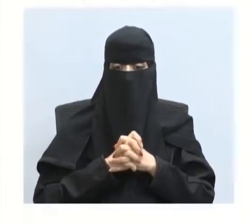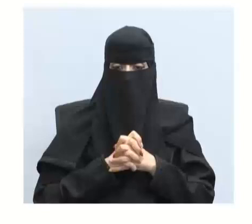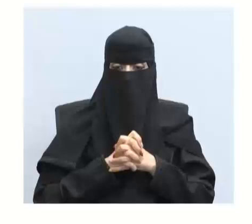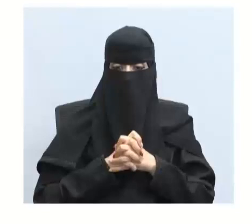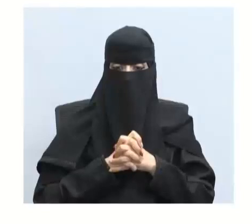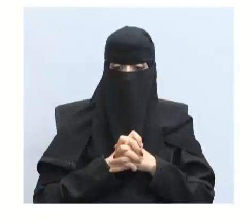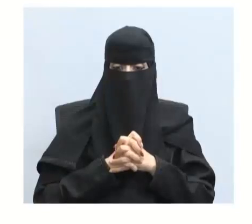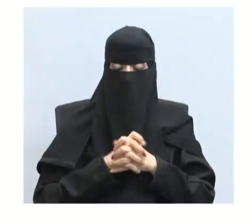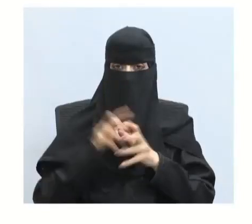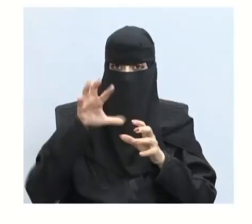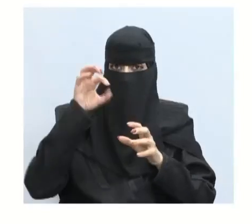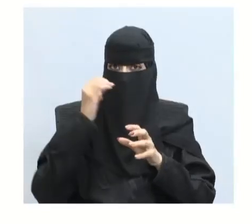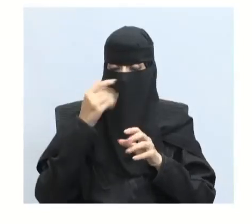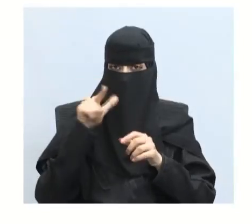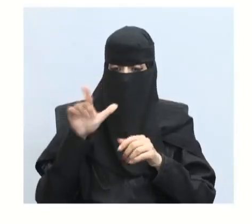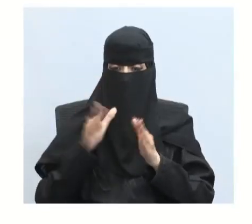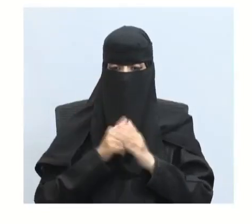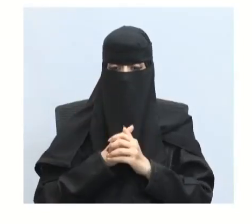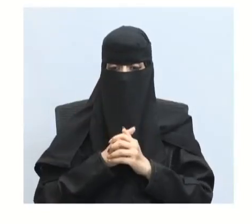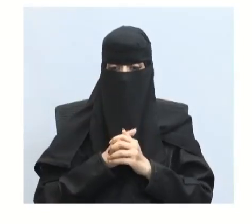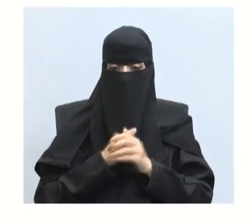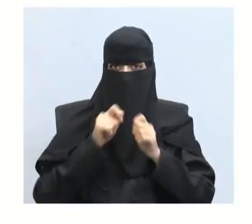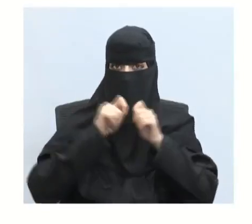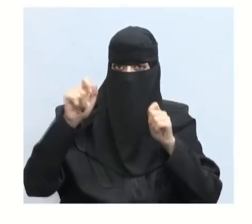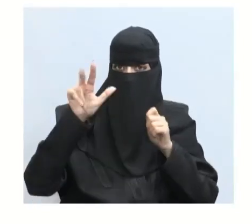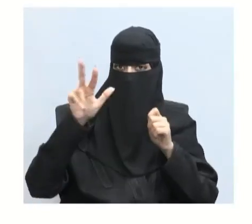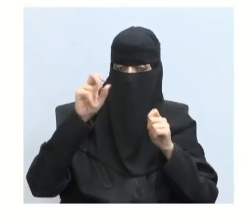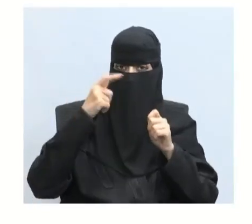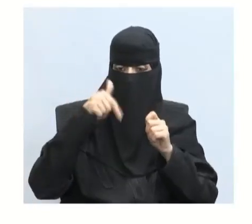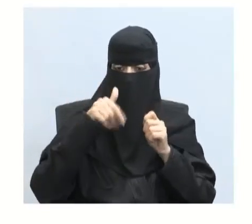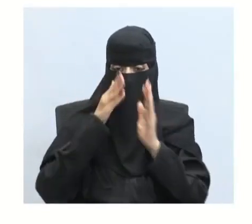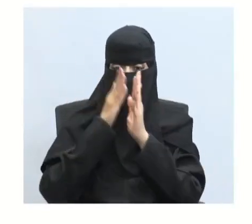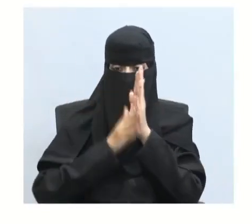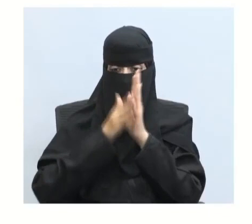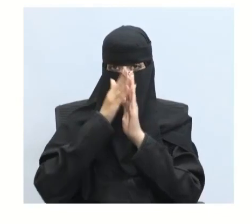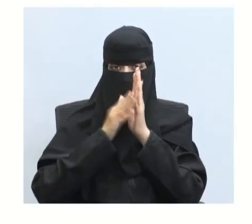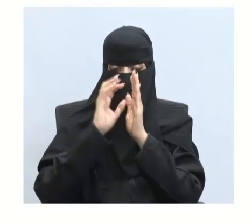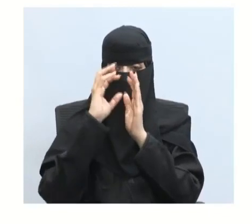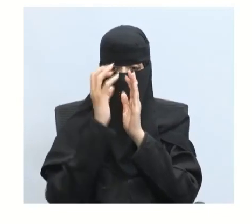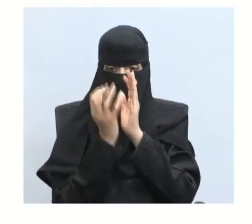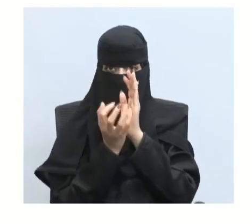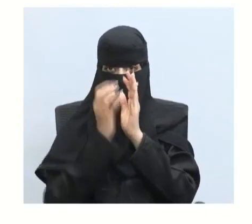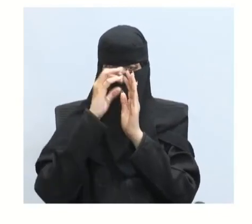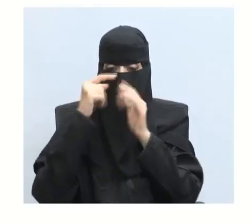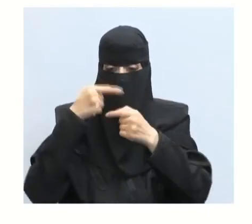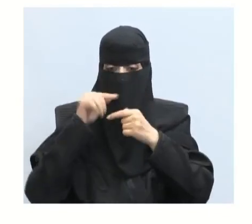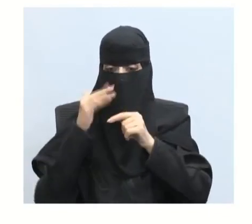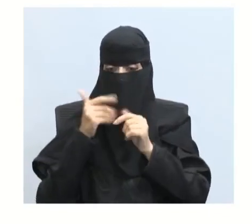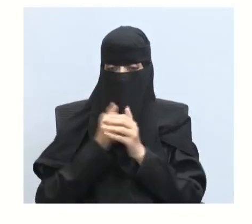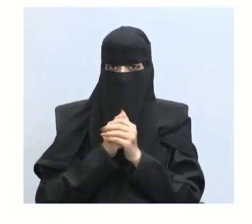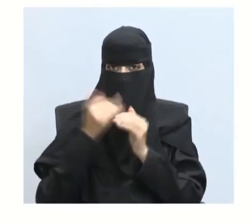صائبه اختر الاجابه الصحيحه البعد البؤري للمراه الكرويه يساوي